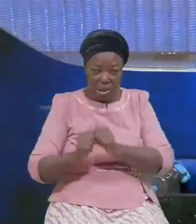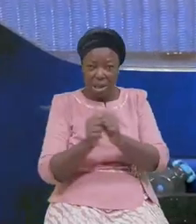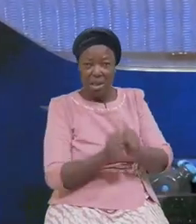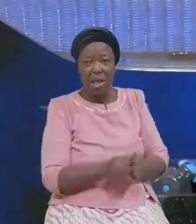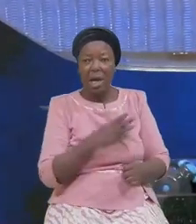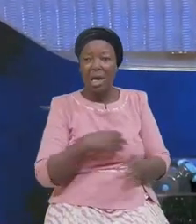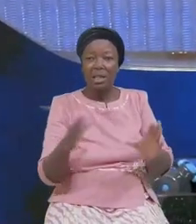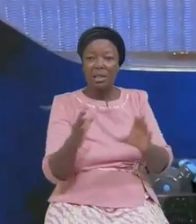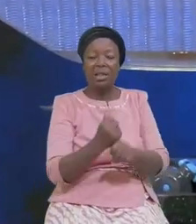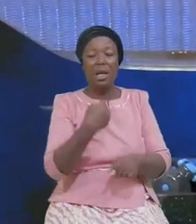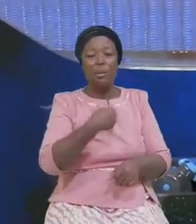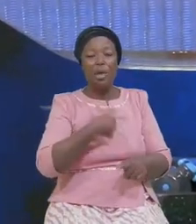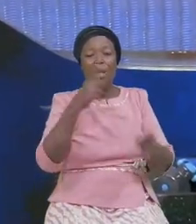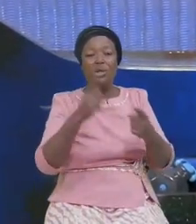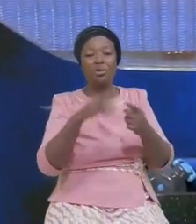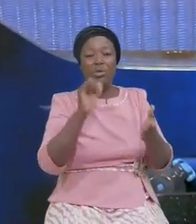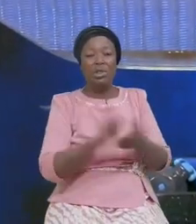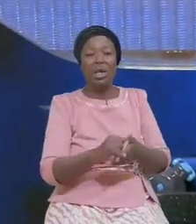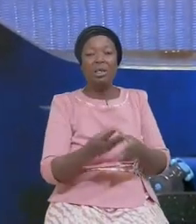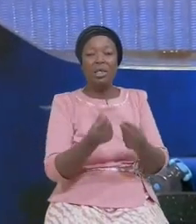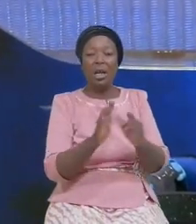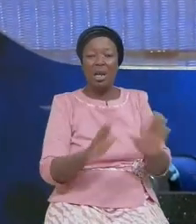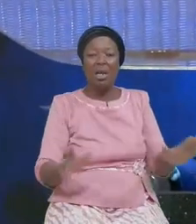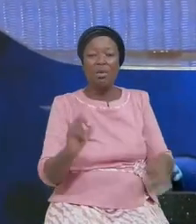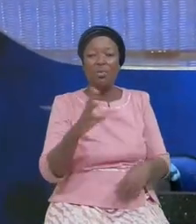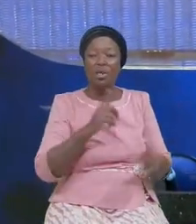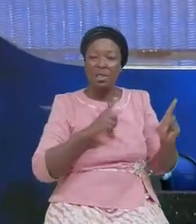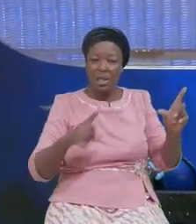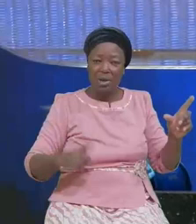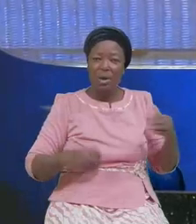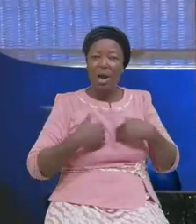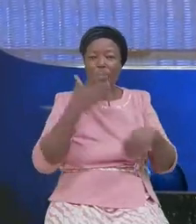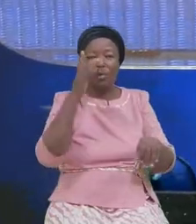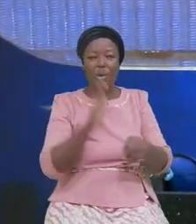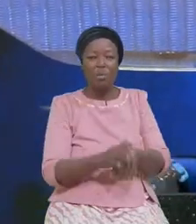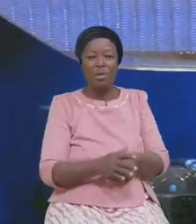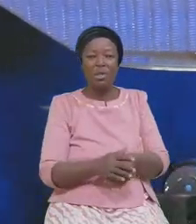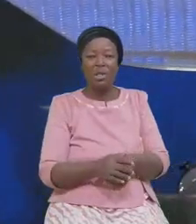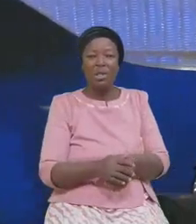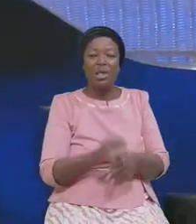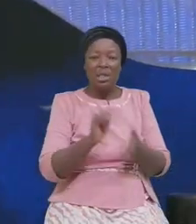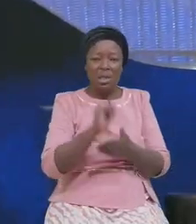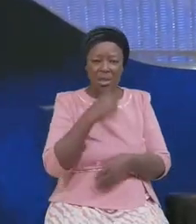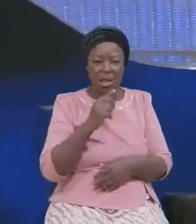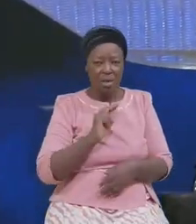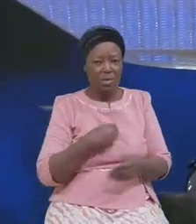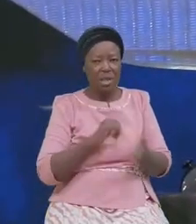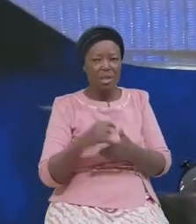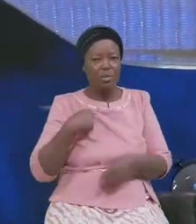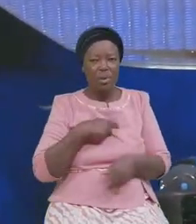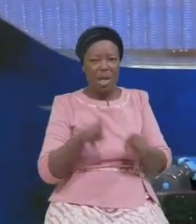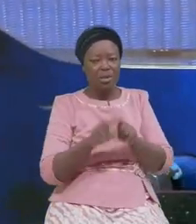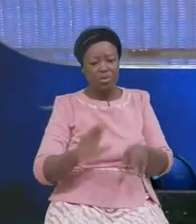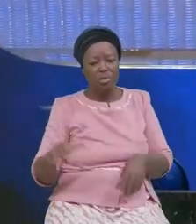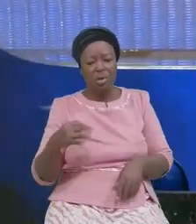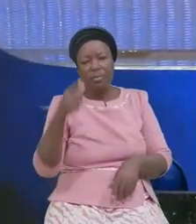terre étrangère, et menez-moi sur la terre de promesse que Dieu avait promis. Il est temps de leur dire que nous sommes des enfants de Dieu